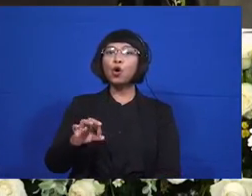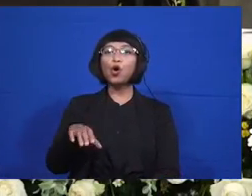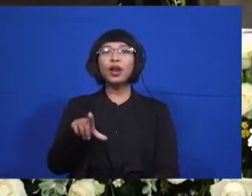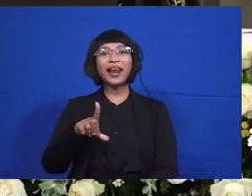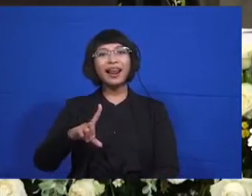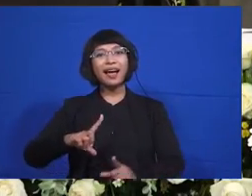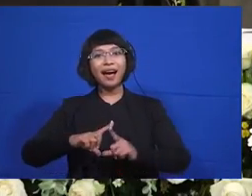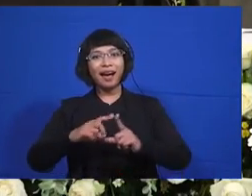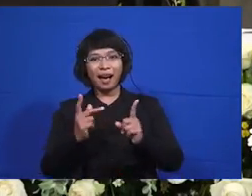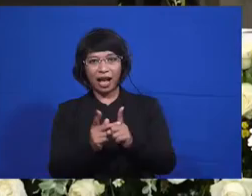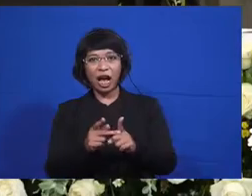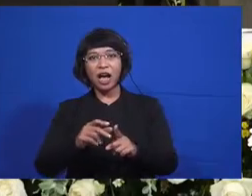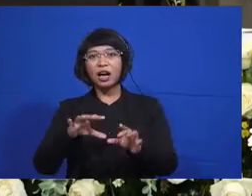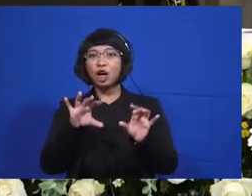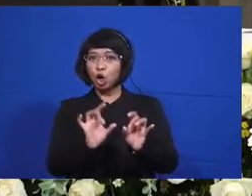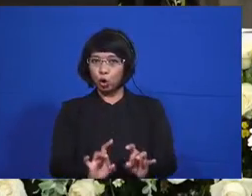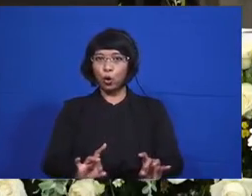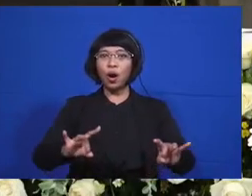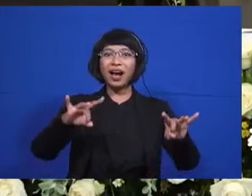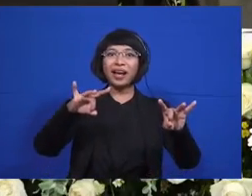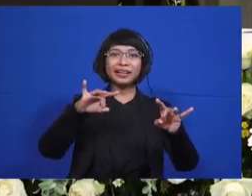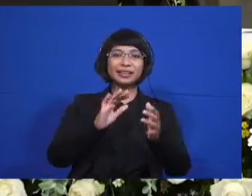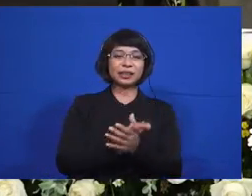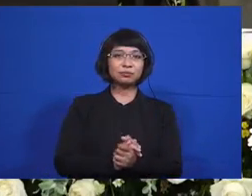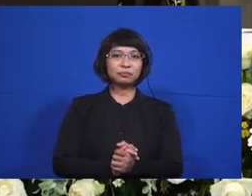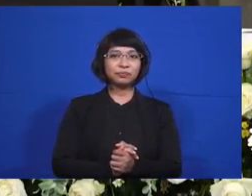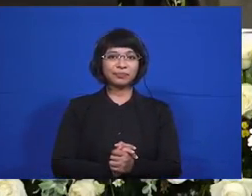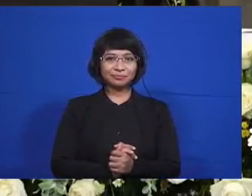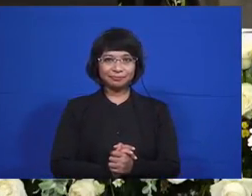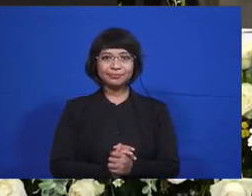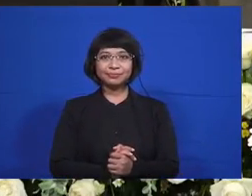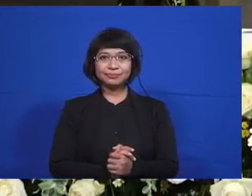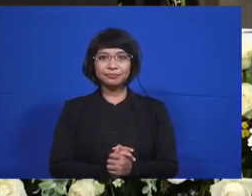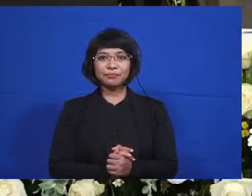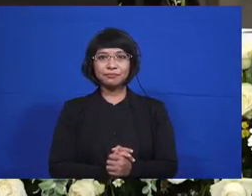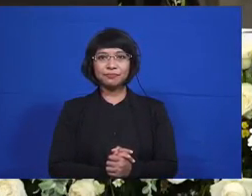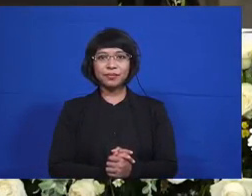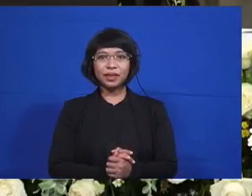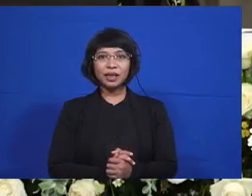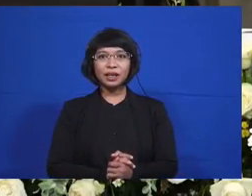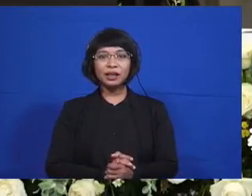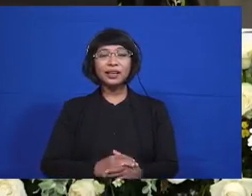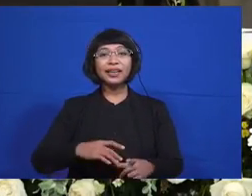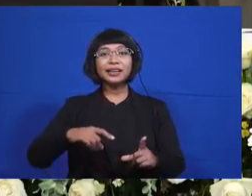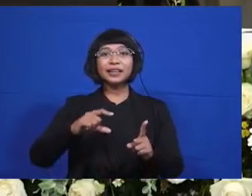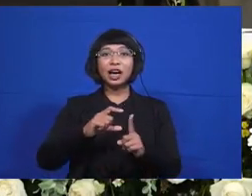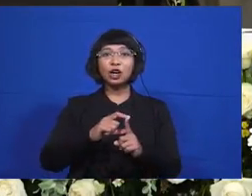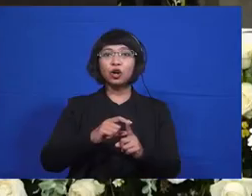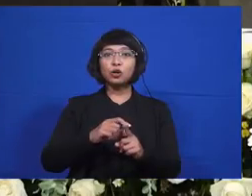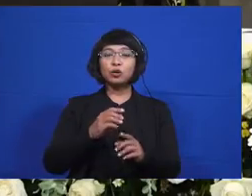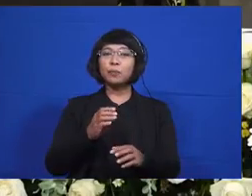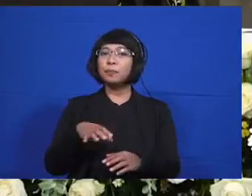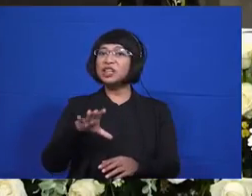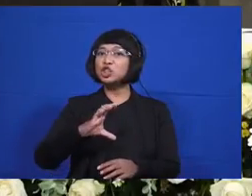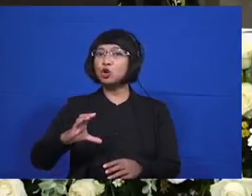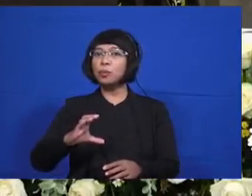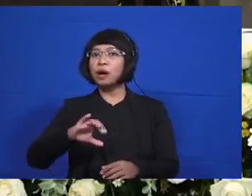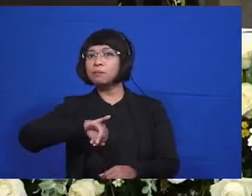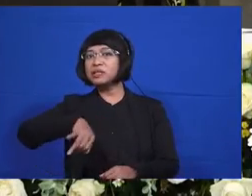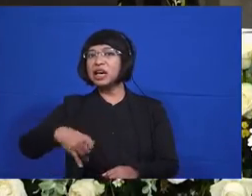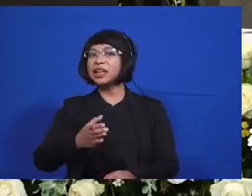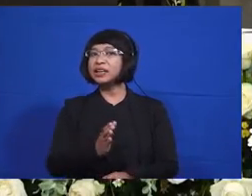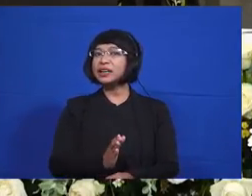Pater atau Diakon O dalam lamarannya mengatakan dengan tegas sekali, mau mencoba untuk menjadi imam yang